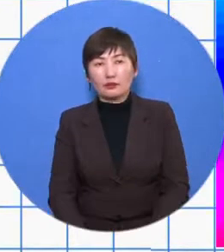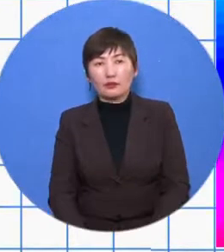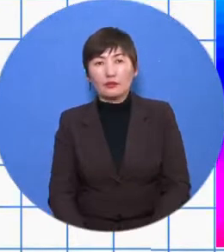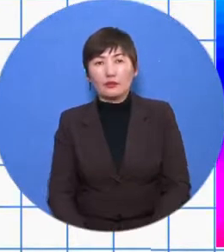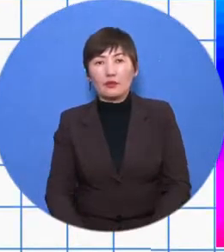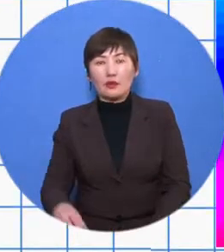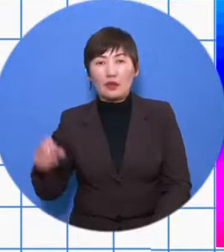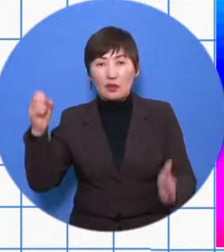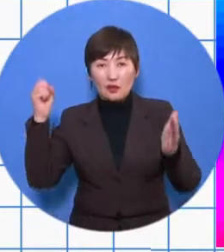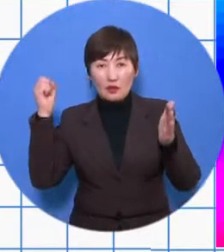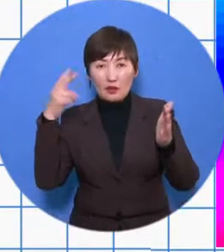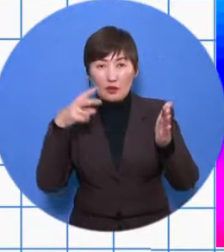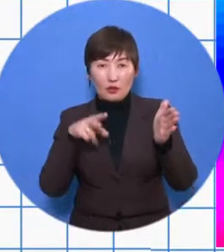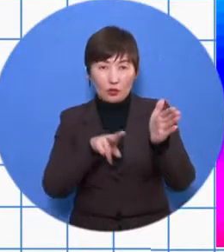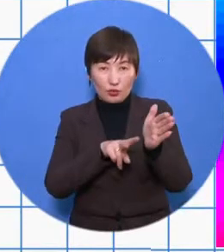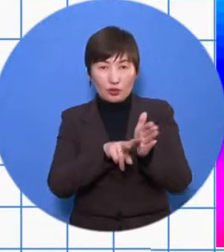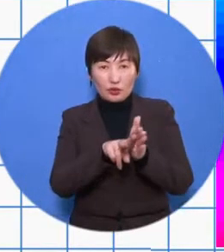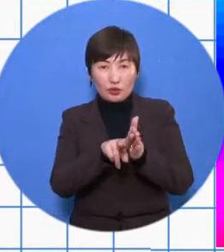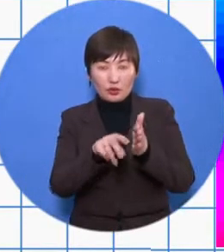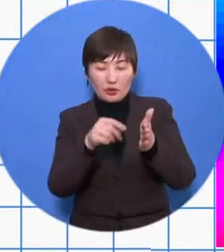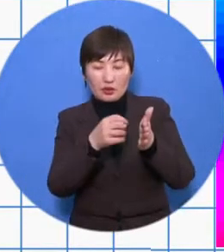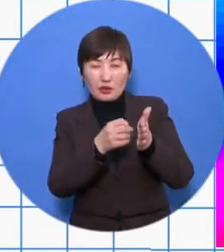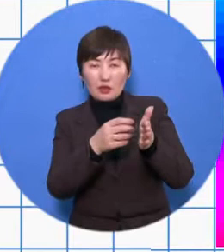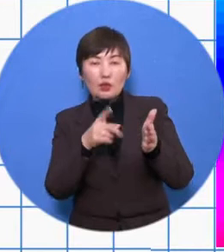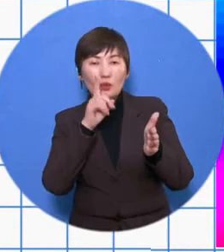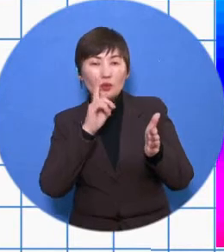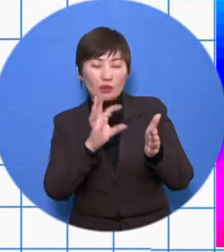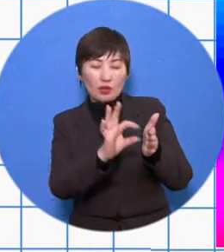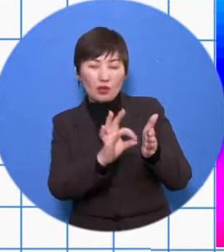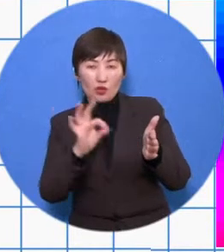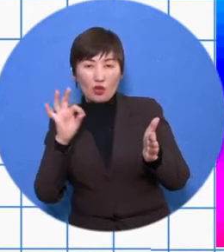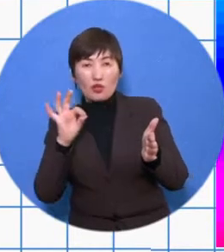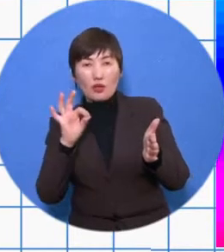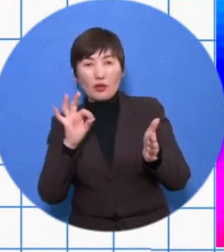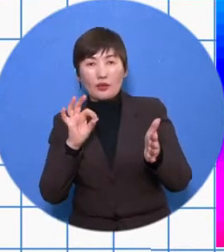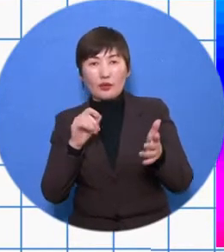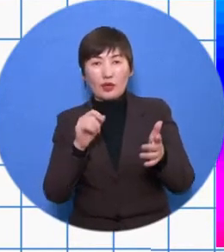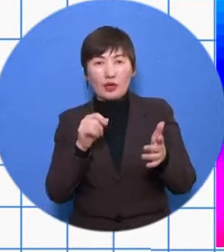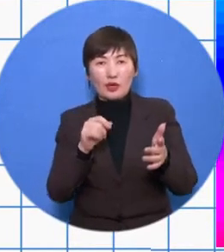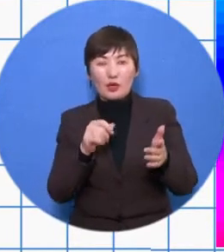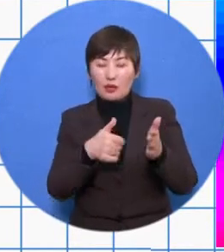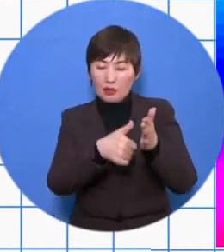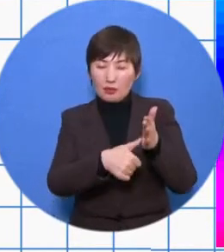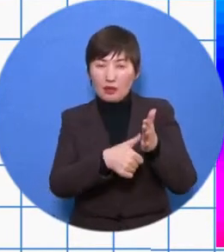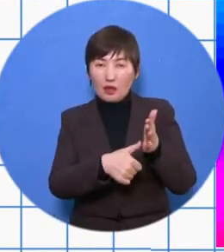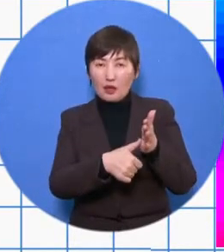За, гэрэл үүсгчээс толины гадаргуу дээр тусч байгаа дурын нэг цэцэргийг сонгож авъя. За, ингэхдээ аль болох